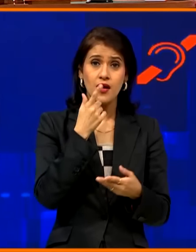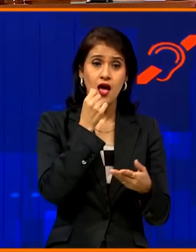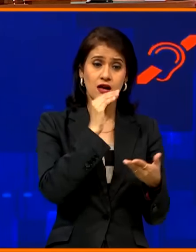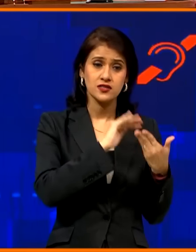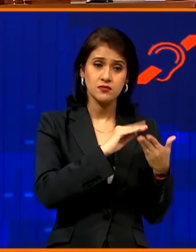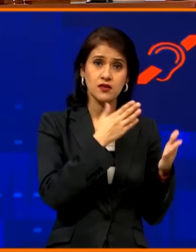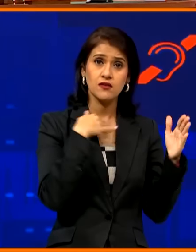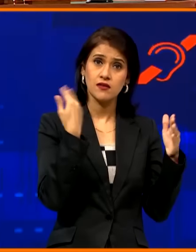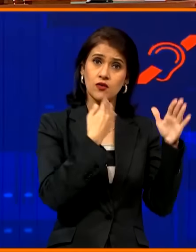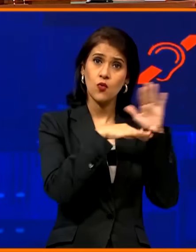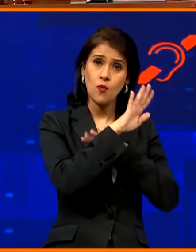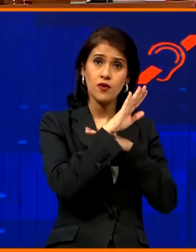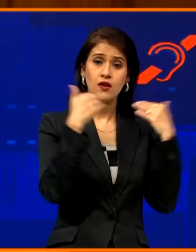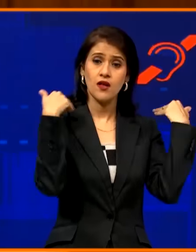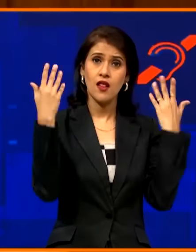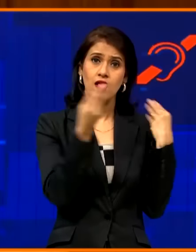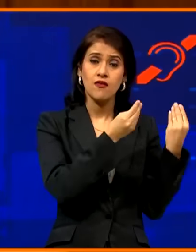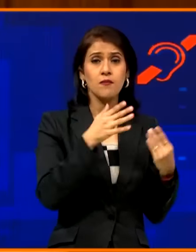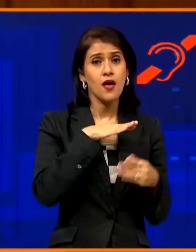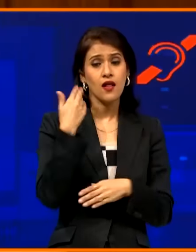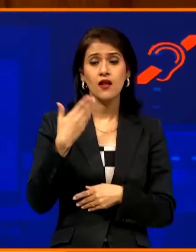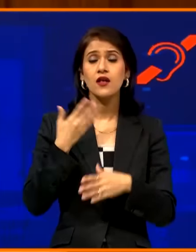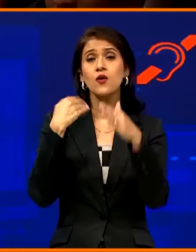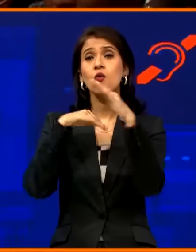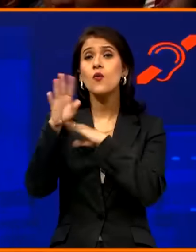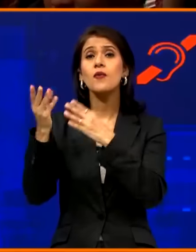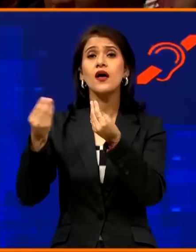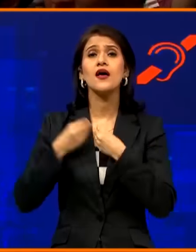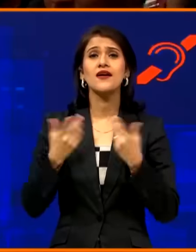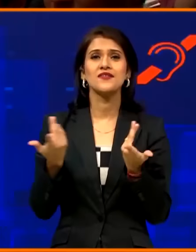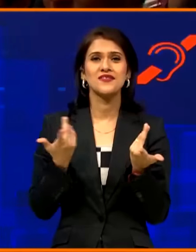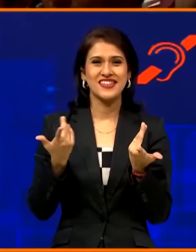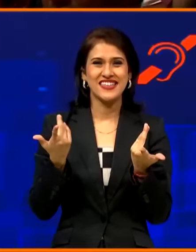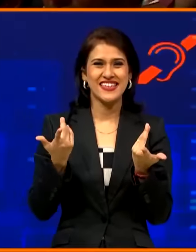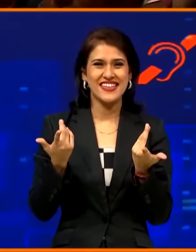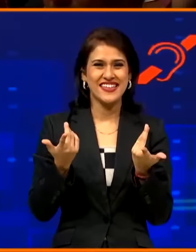जाऊंगी तो मुझे क्या मिलेगा प्रॉब्लम